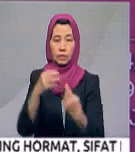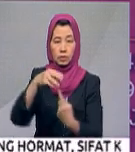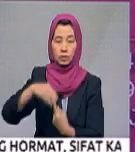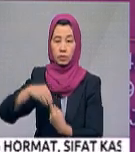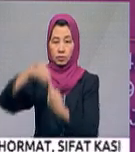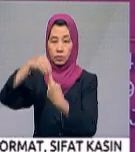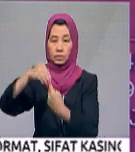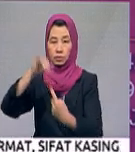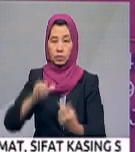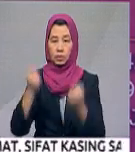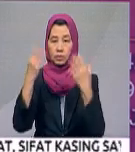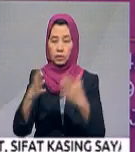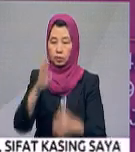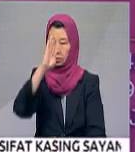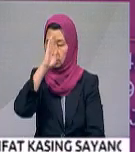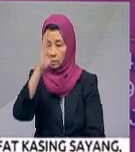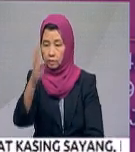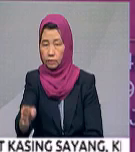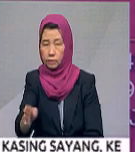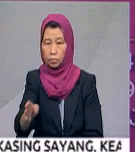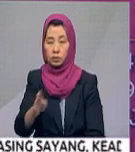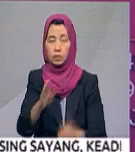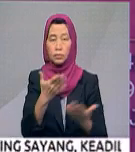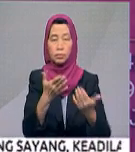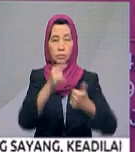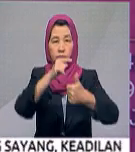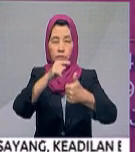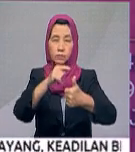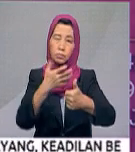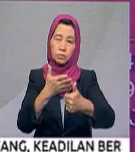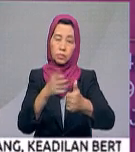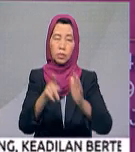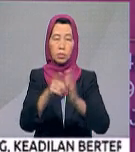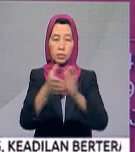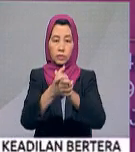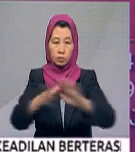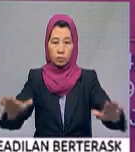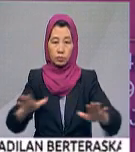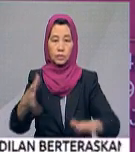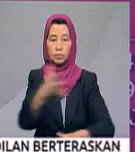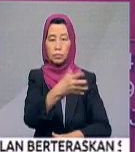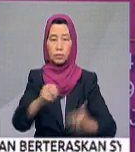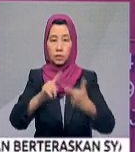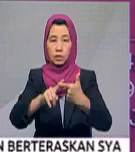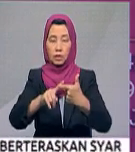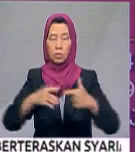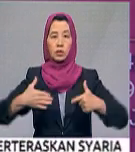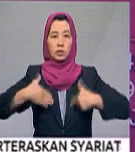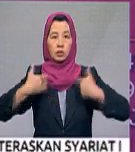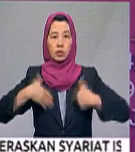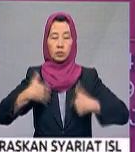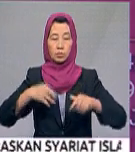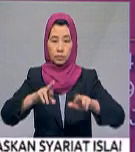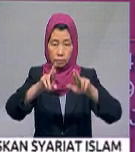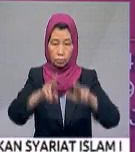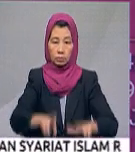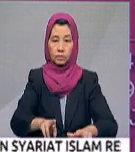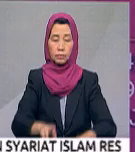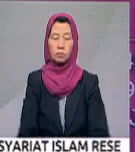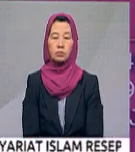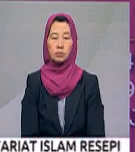terutamanya yang banyak fokus terhadap aspek-aspek keselamatan dan kesejahteraan untuk rakyat,